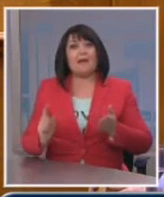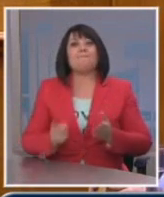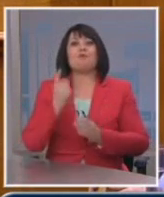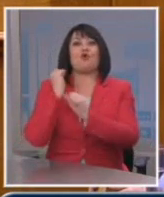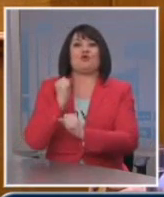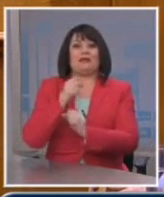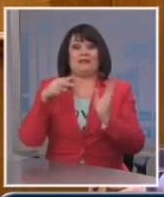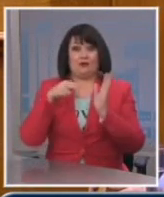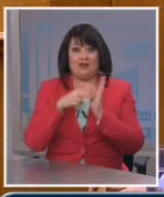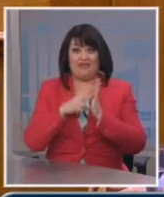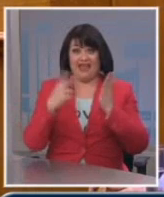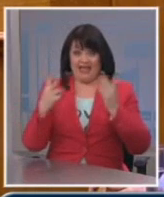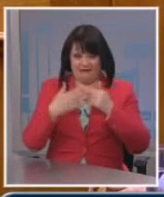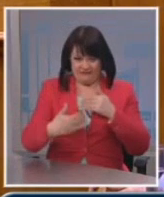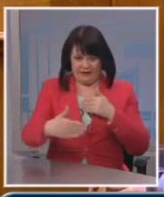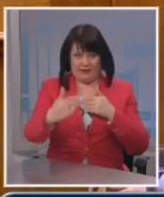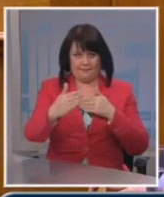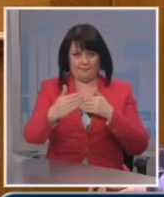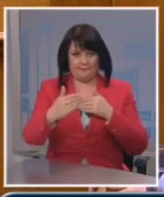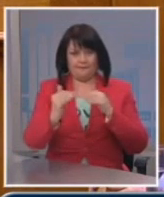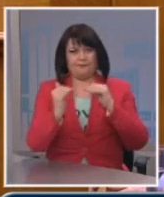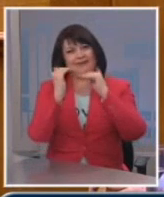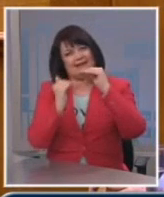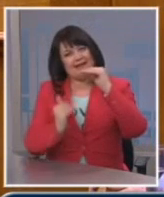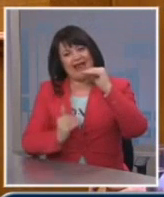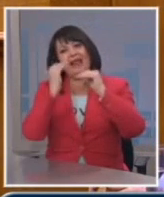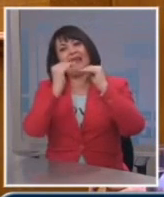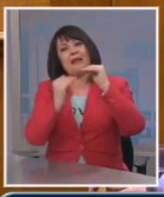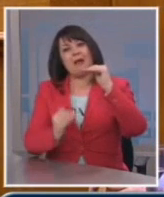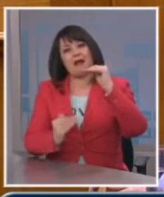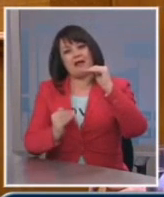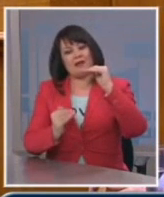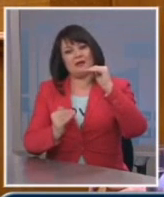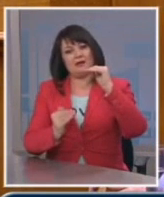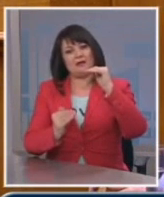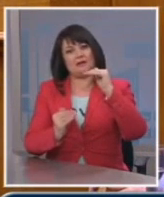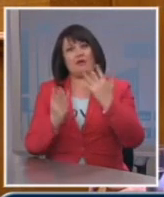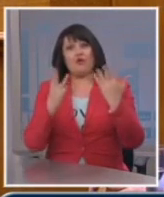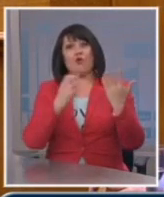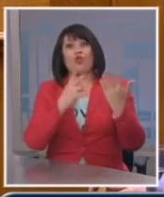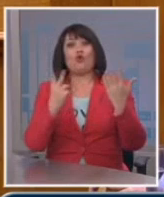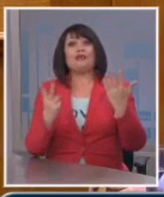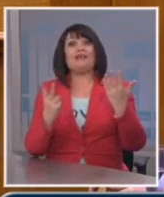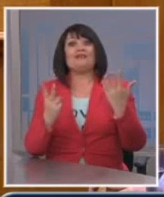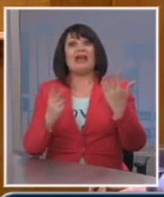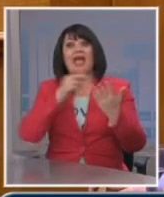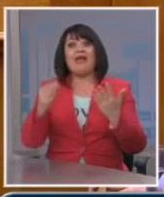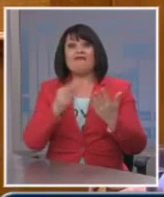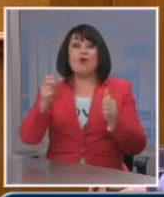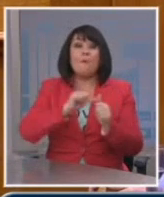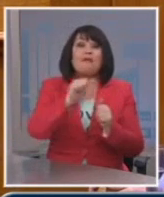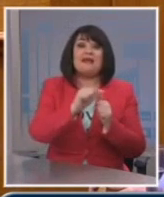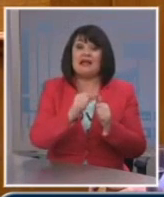2017 και βρίσκεται στη χαμηλότερη εισοδηματική κλίμακα θα πληρώσει 87 ευρώ το μήνα αντί